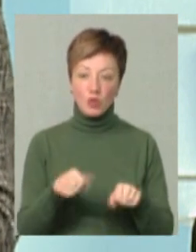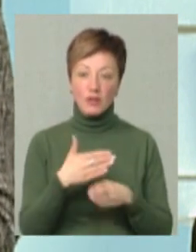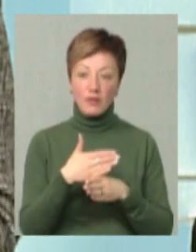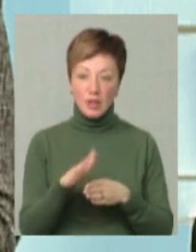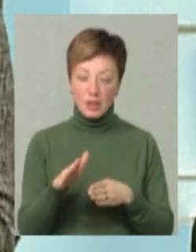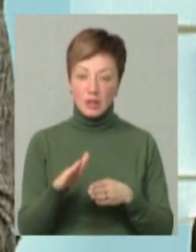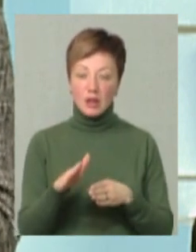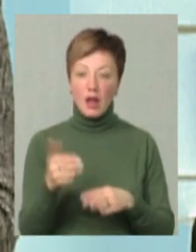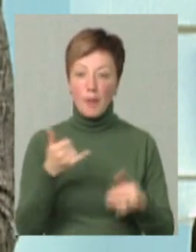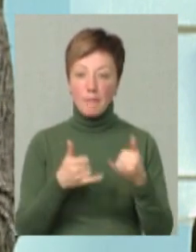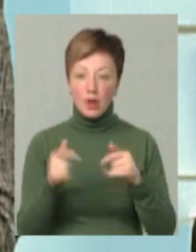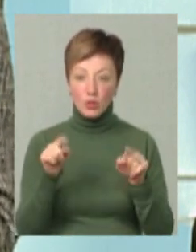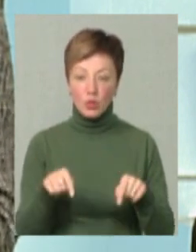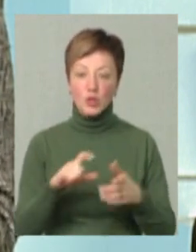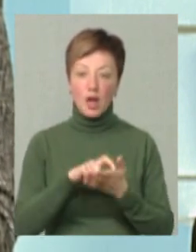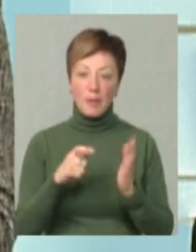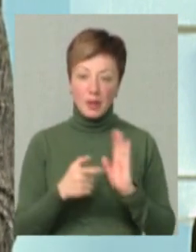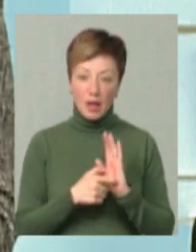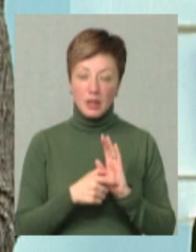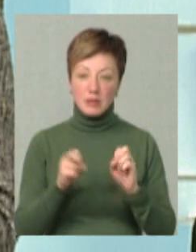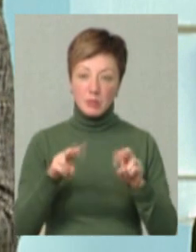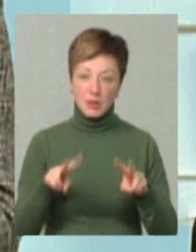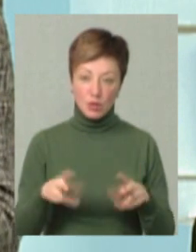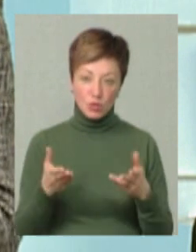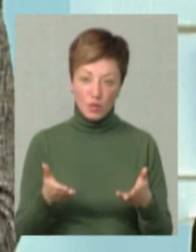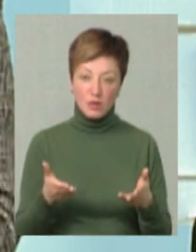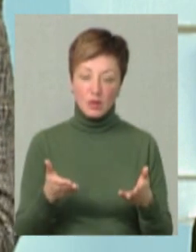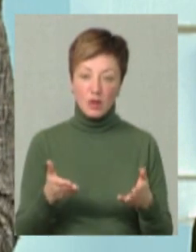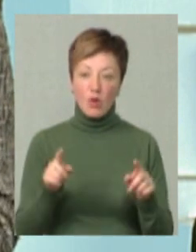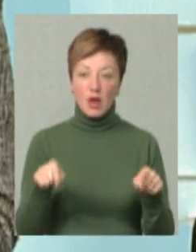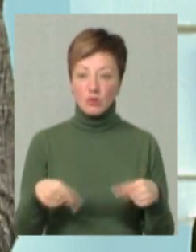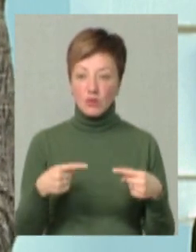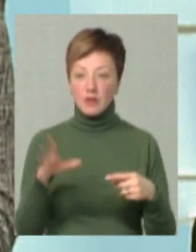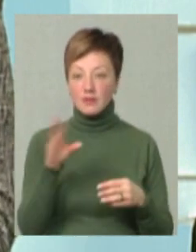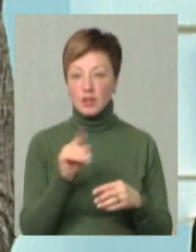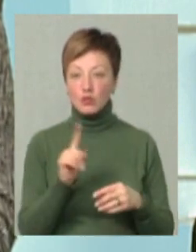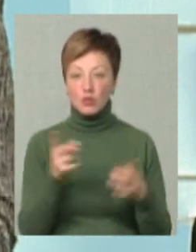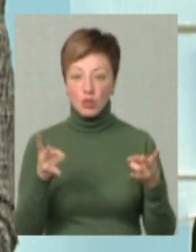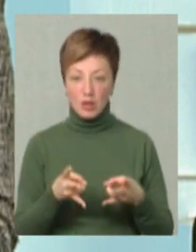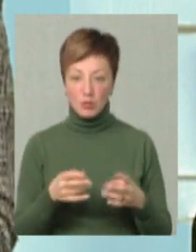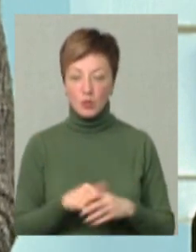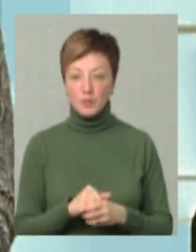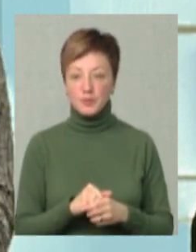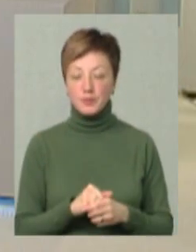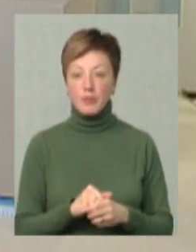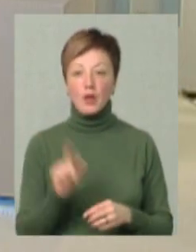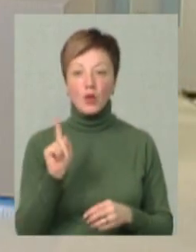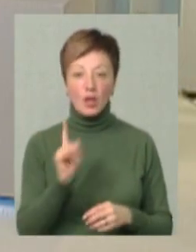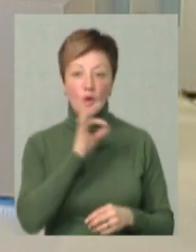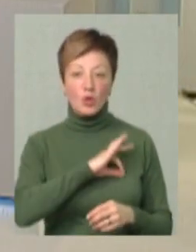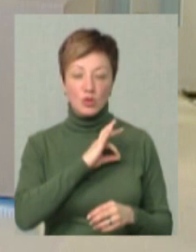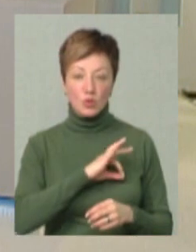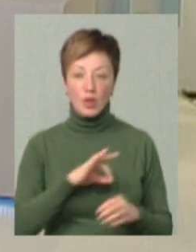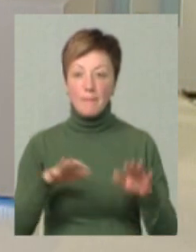виділити лабораторію чи кабінет спеціалізований і там організувати все те, що потрібно. До речі,